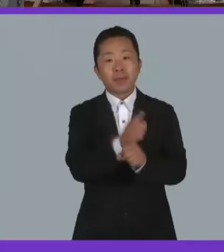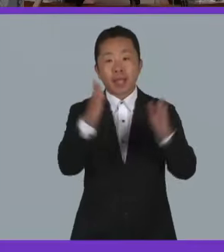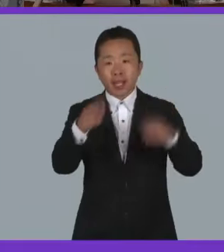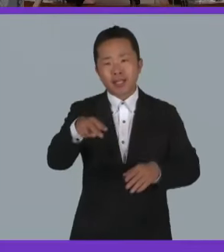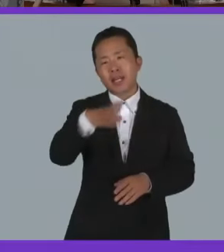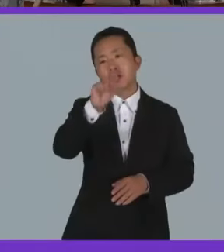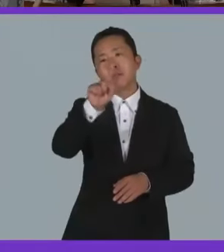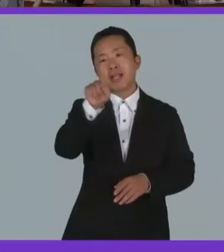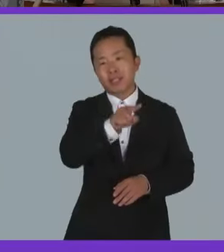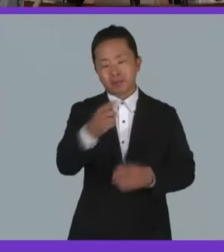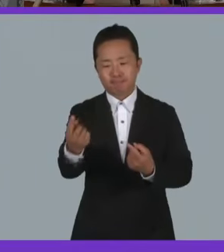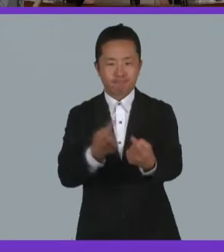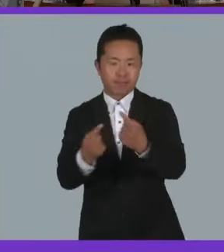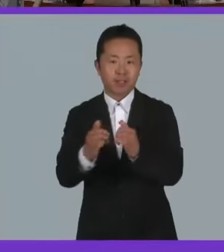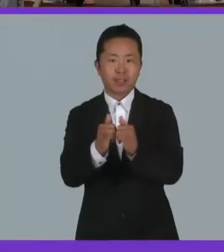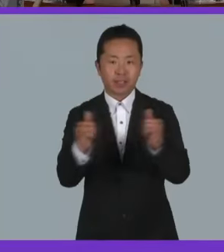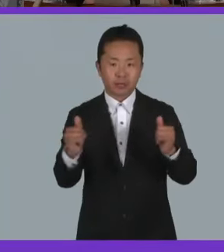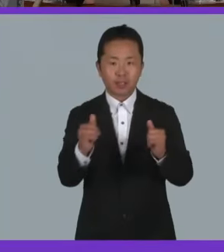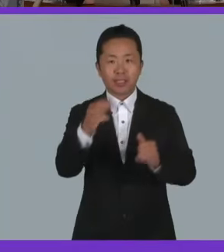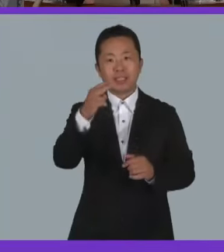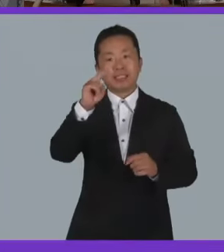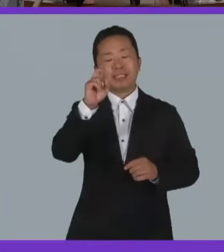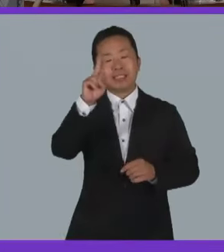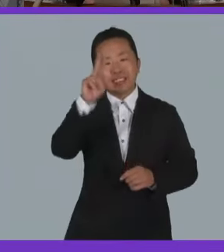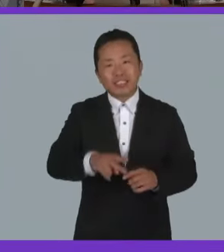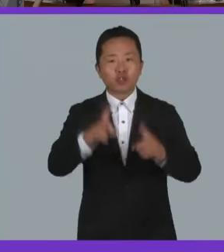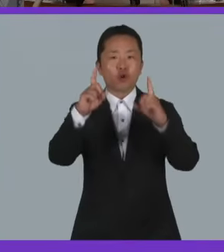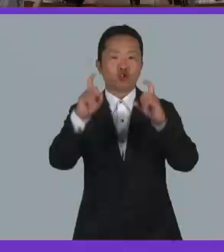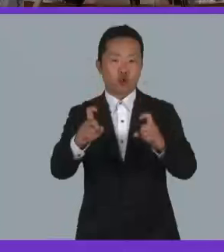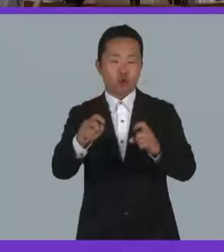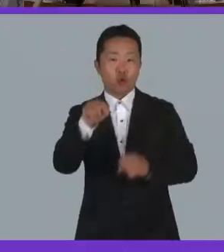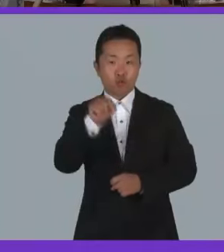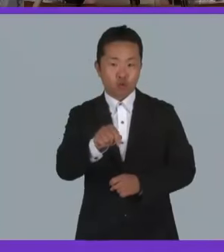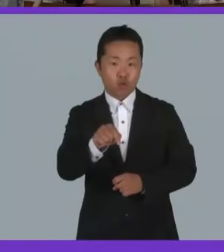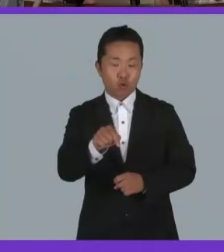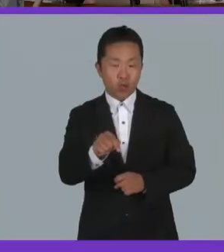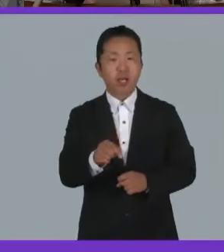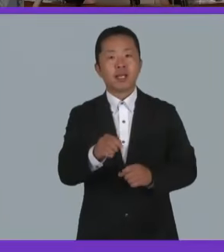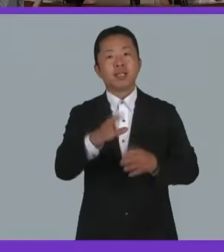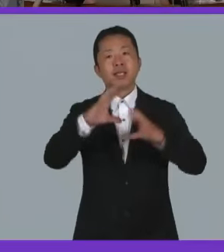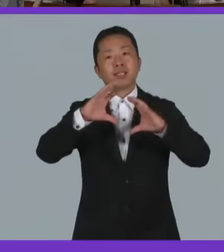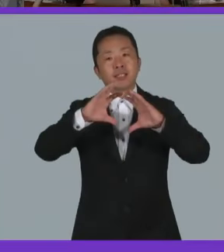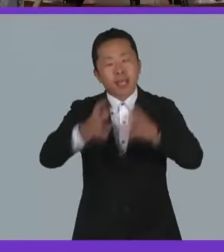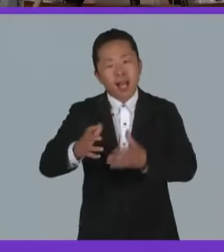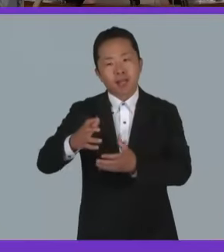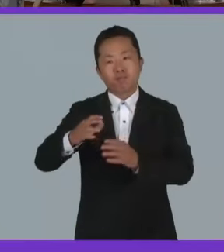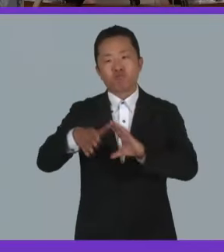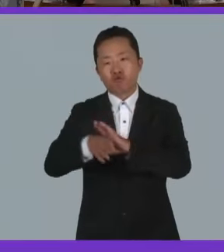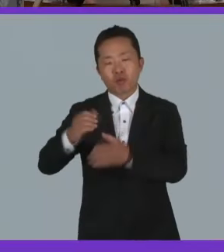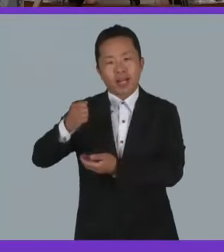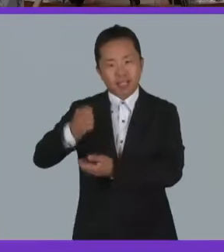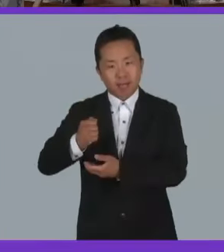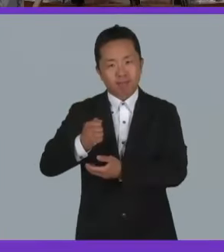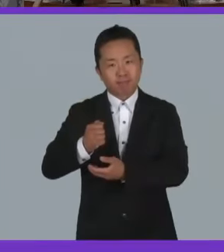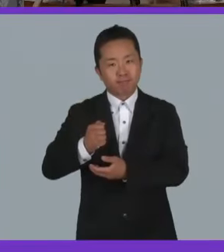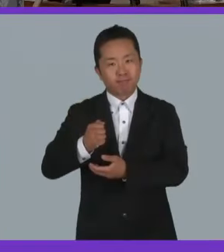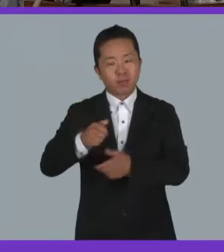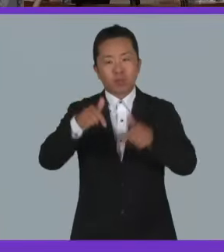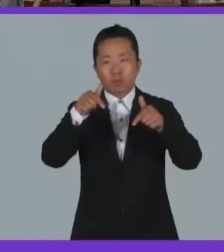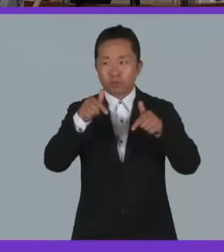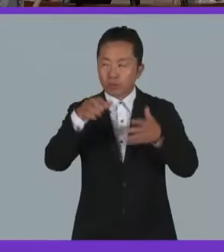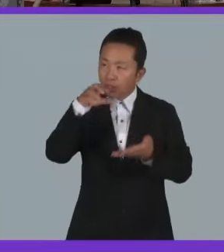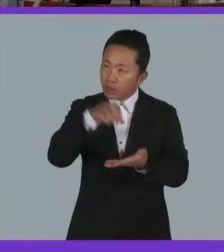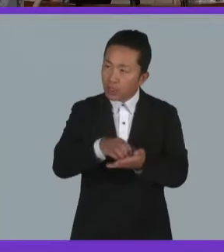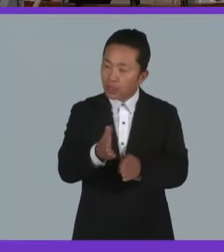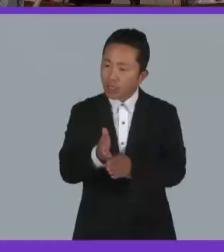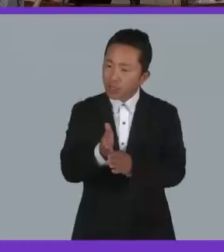数を含む本利休二条城ですが、その二条城が世界文化遺産に、古都京都の文化財として記載されてから